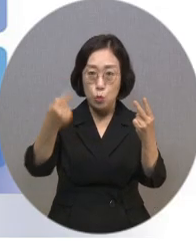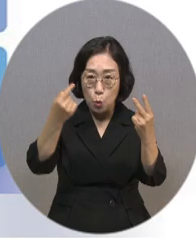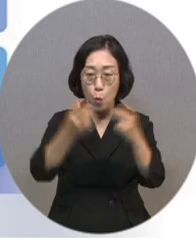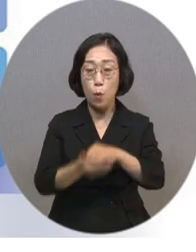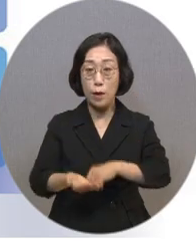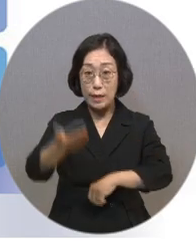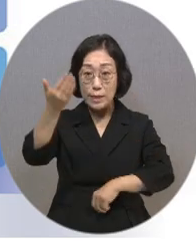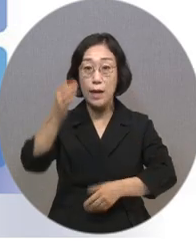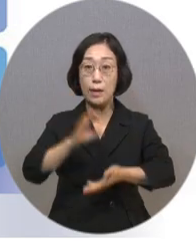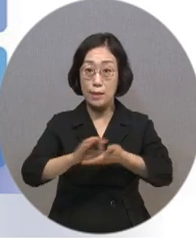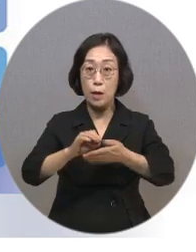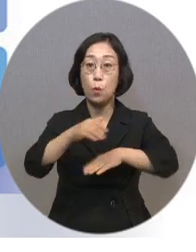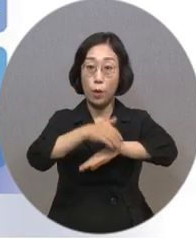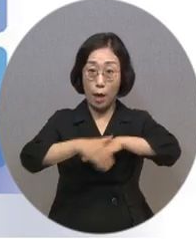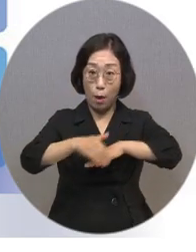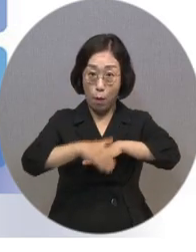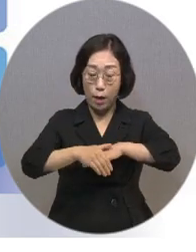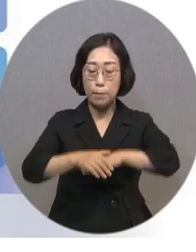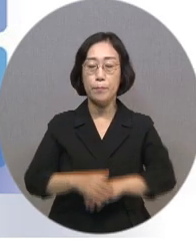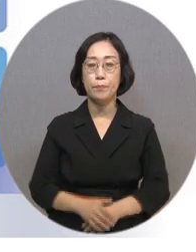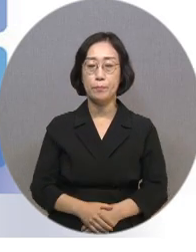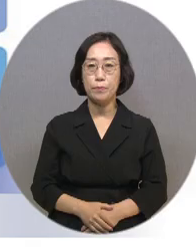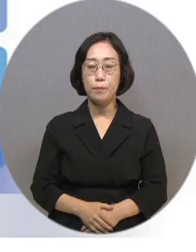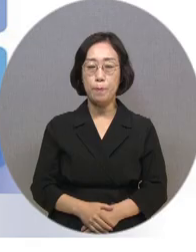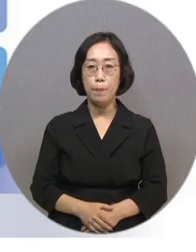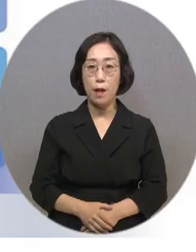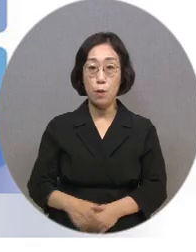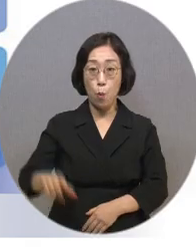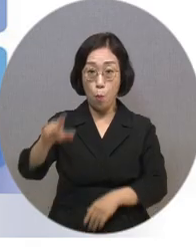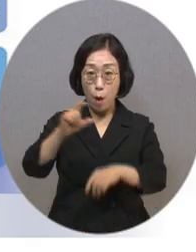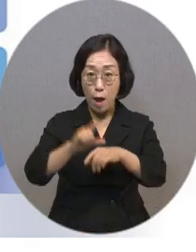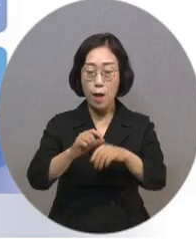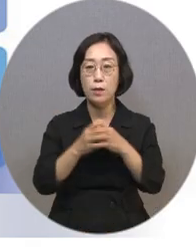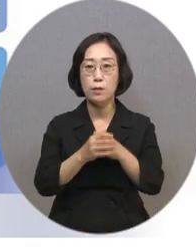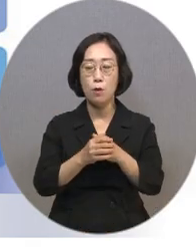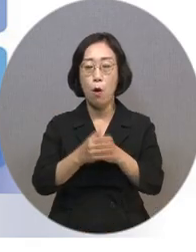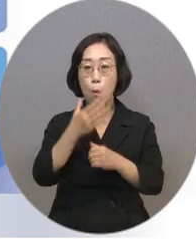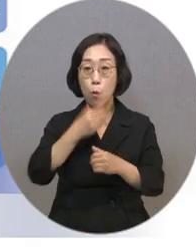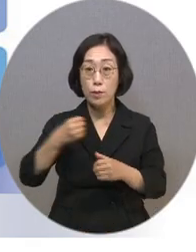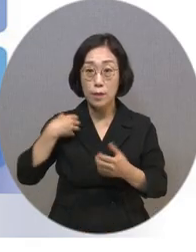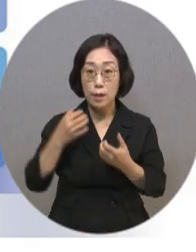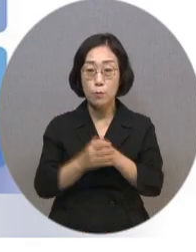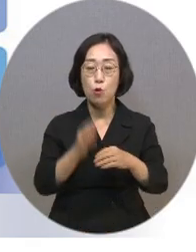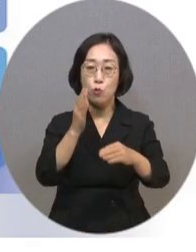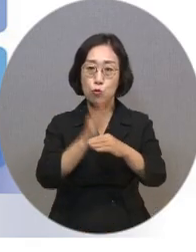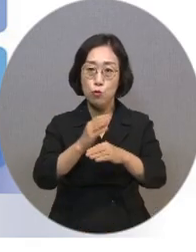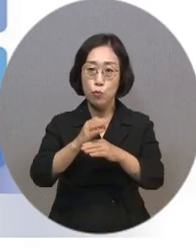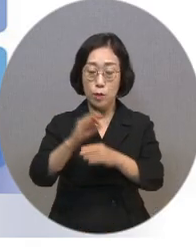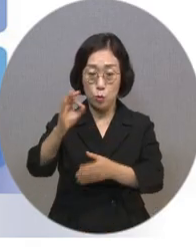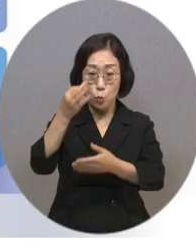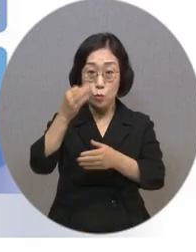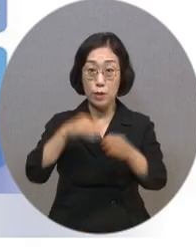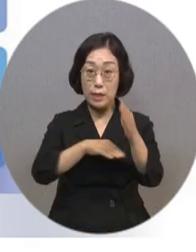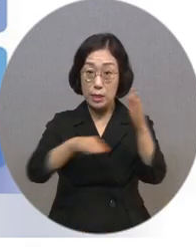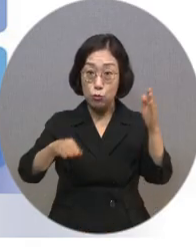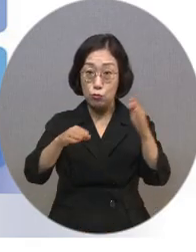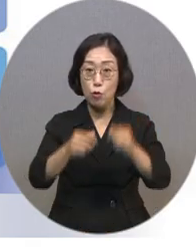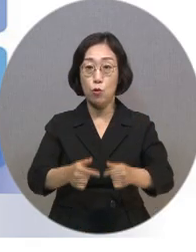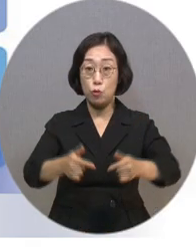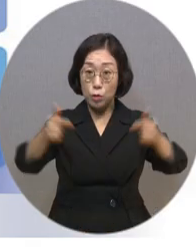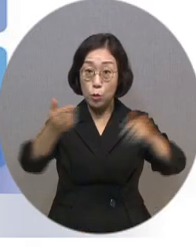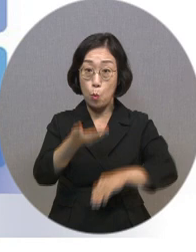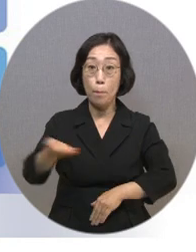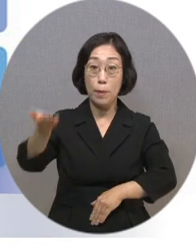5323 원을 편성했습니다 이밖에도 복지부는 기 중위소득 인상과 생계급여 제도 개선을